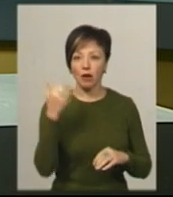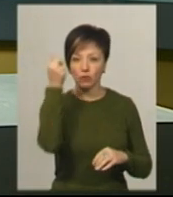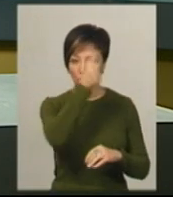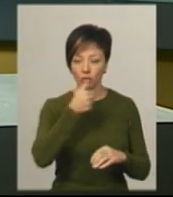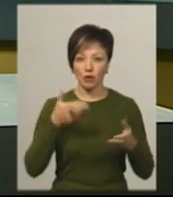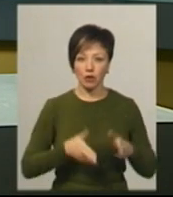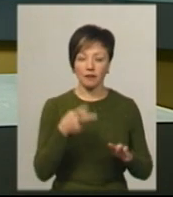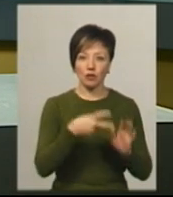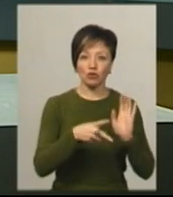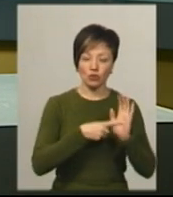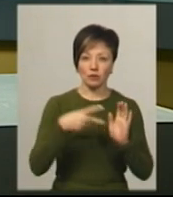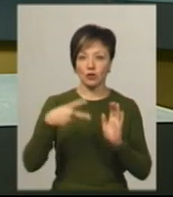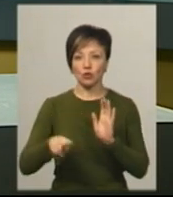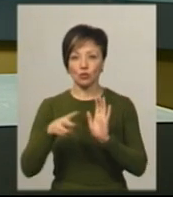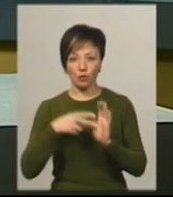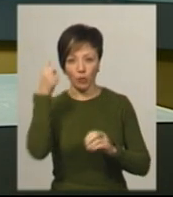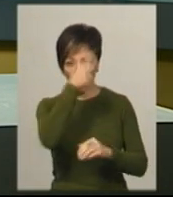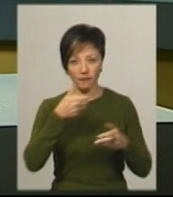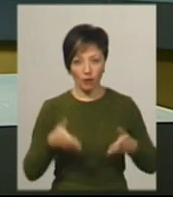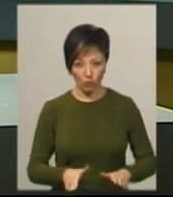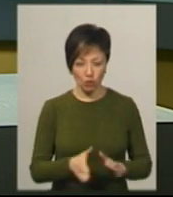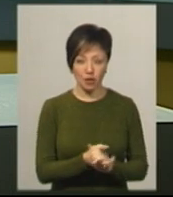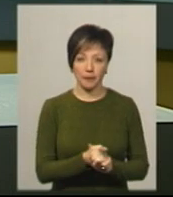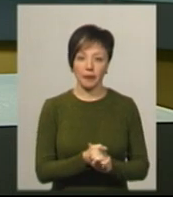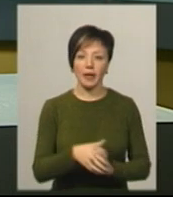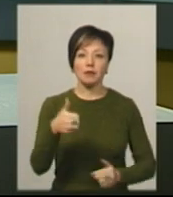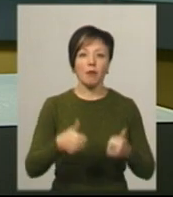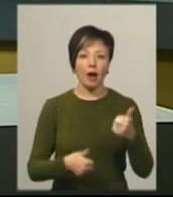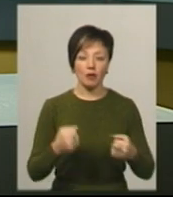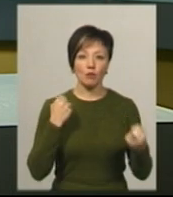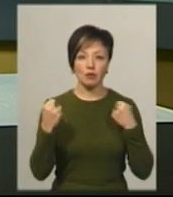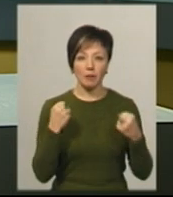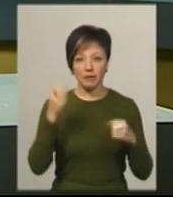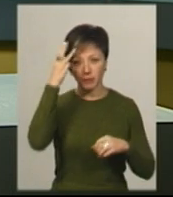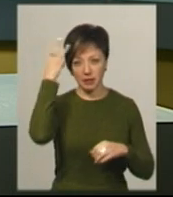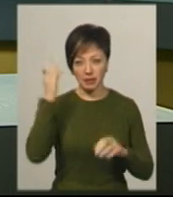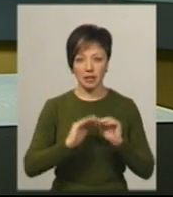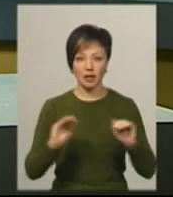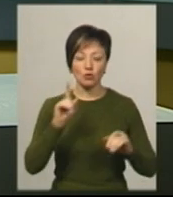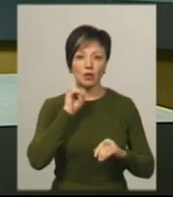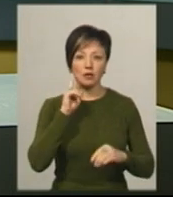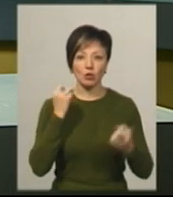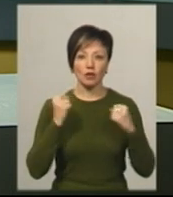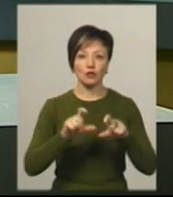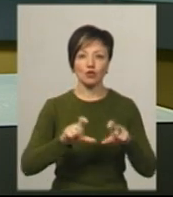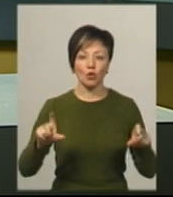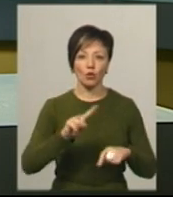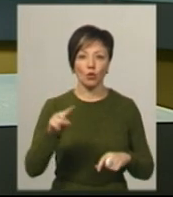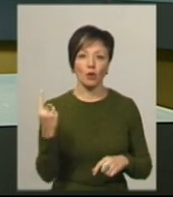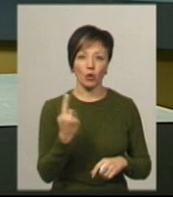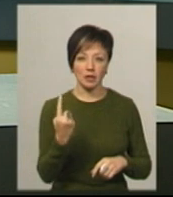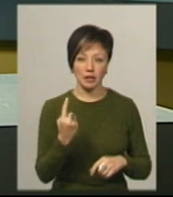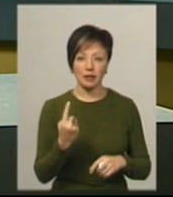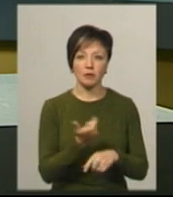2004-2005 та 2006-2007 років народження змагаються спортсмени у Хмельницькій дитячо-юнацькій спортивній школі номер